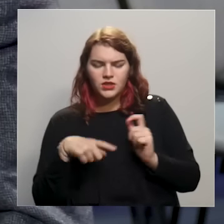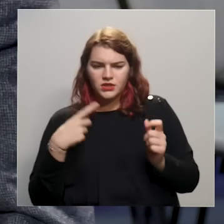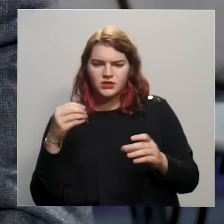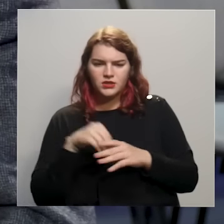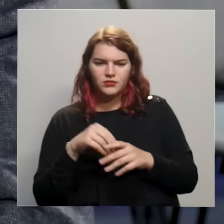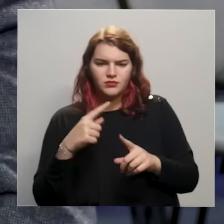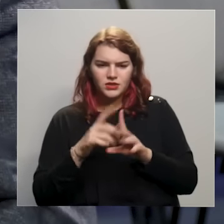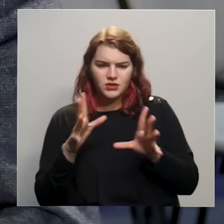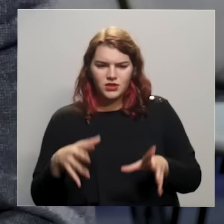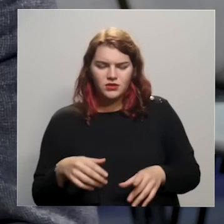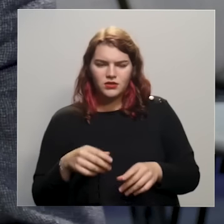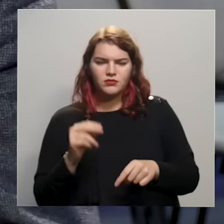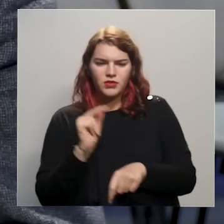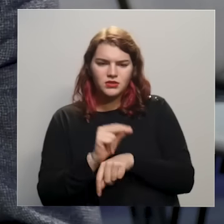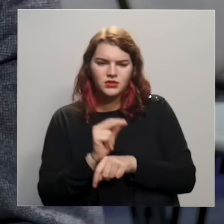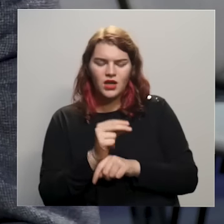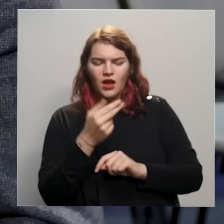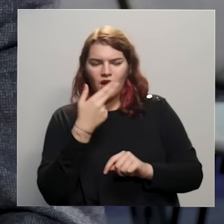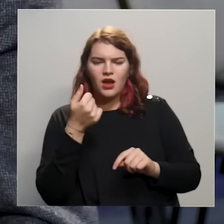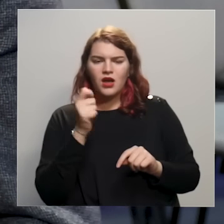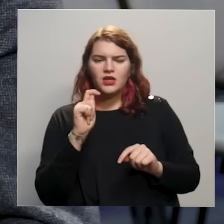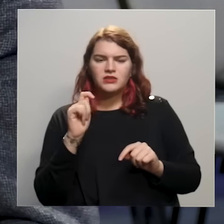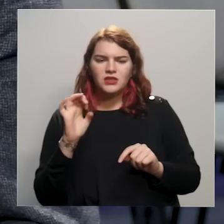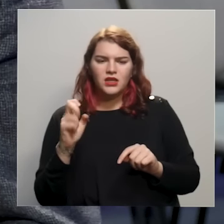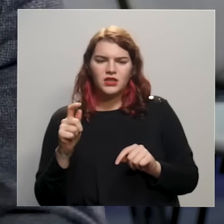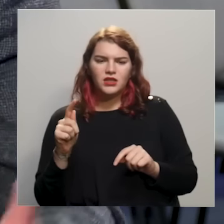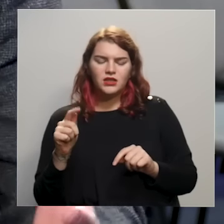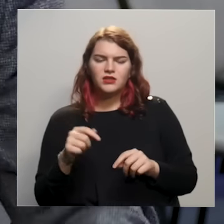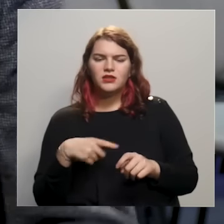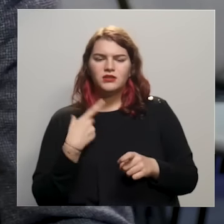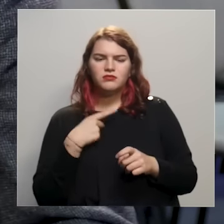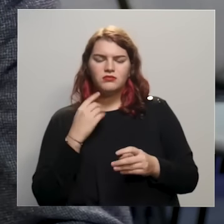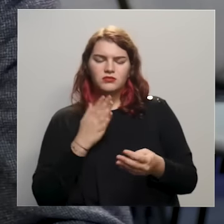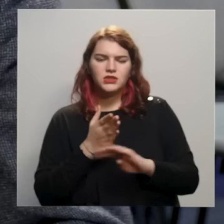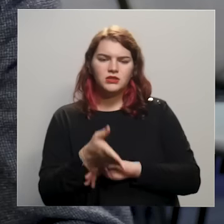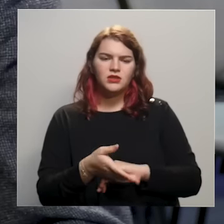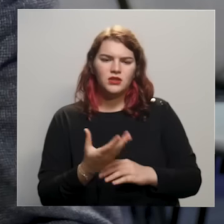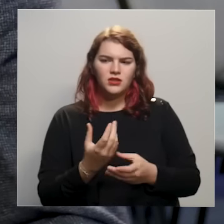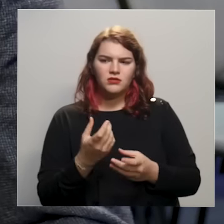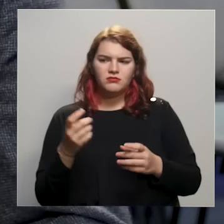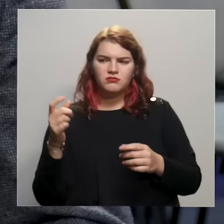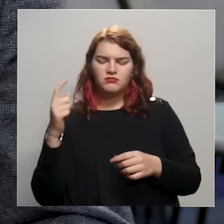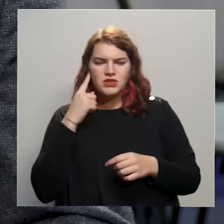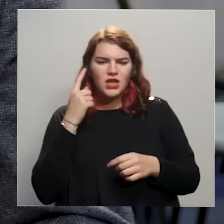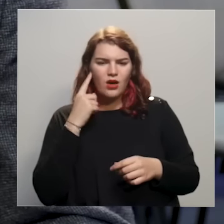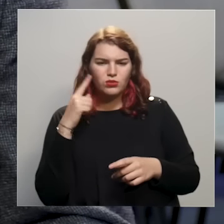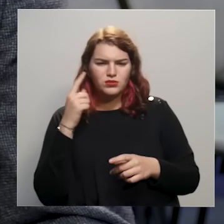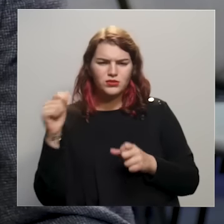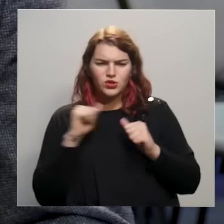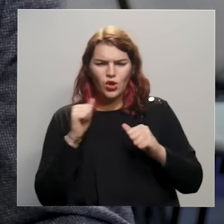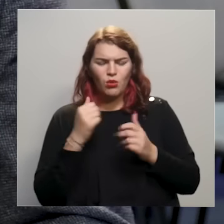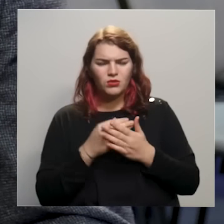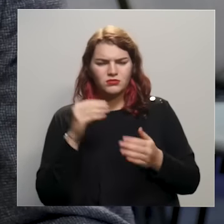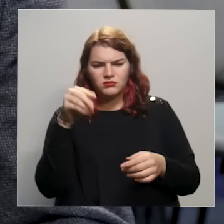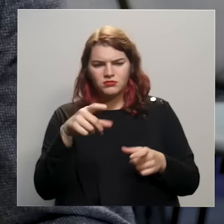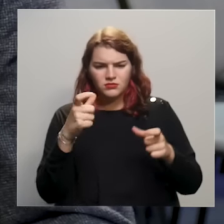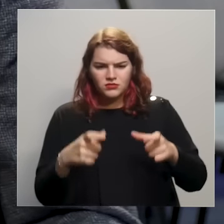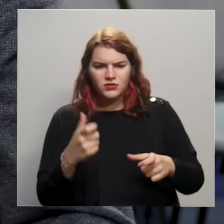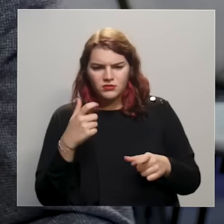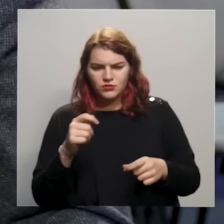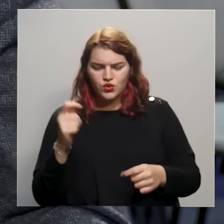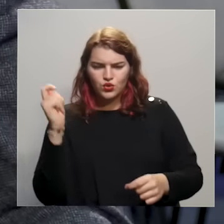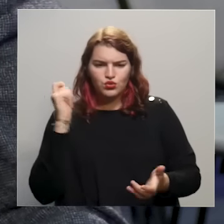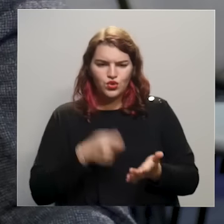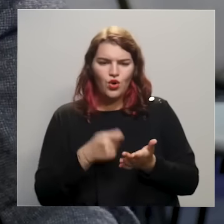biserică, Biserica Medică Stală din Hațeg. Și intrăm gălăgie în sală, când am, în camera lor. Când am intrat, el cu